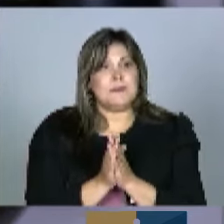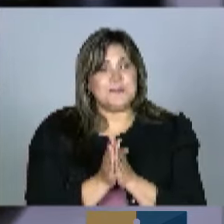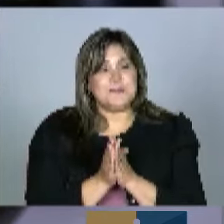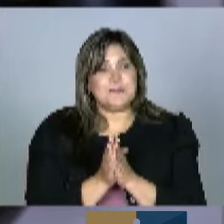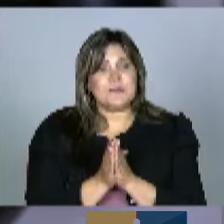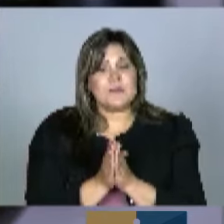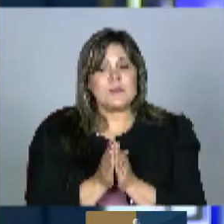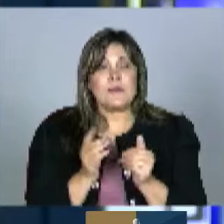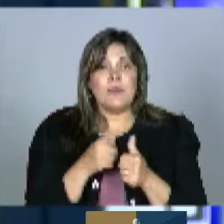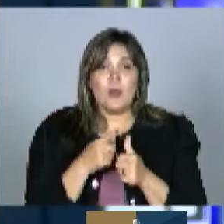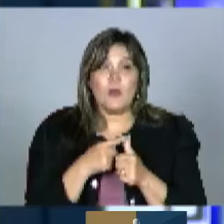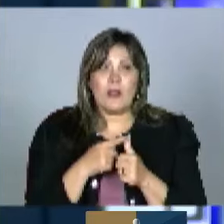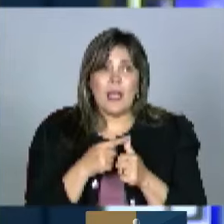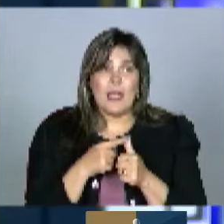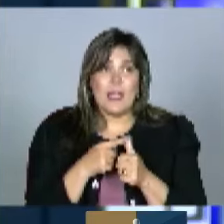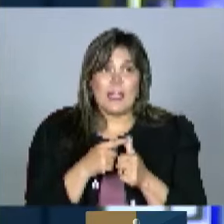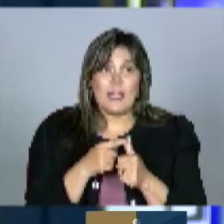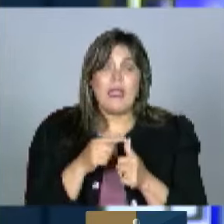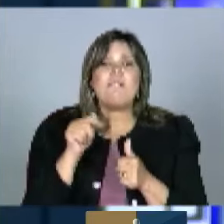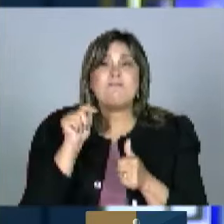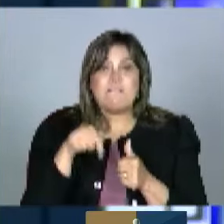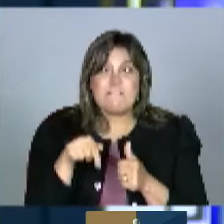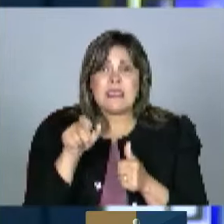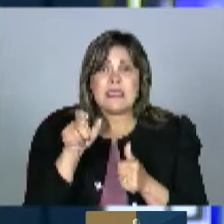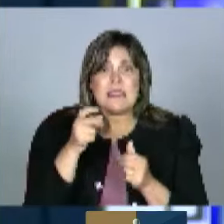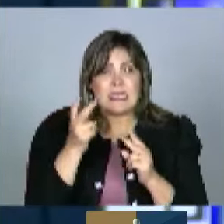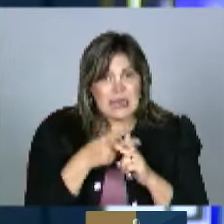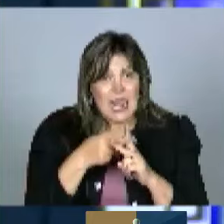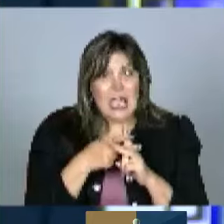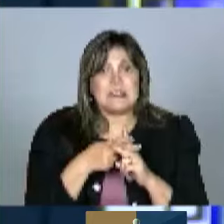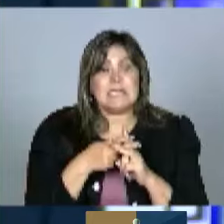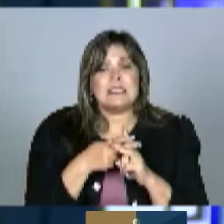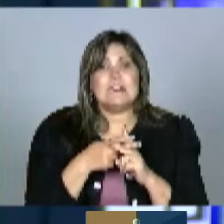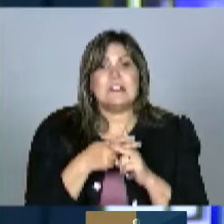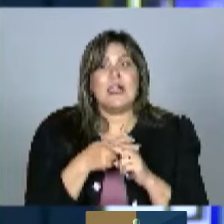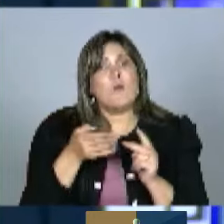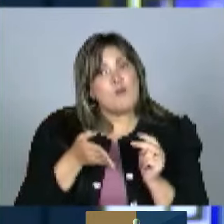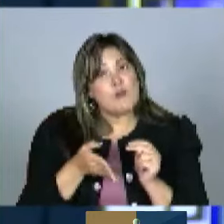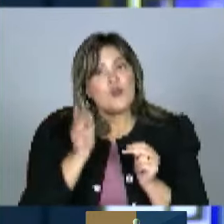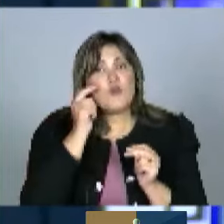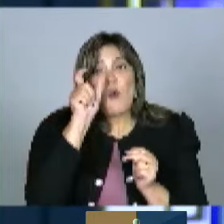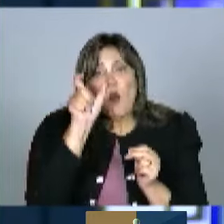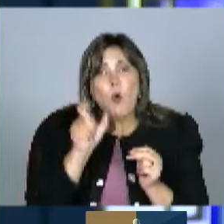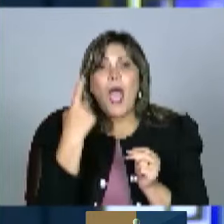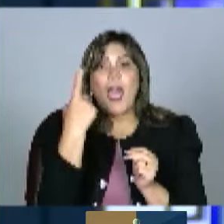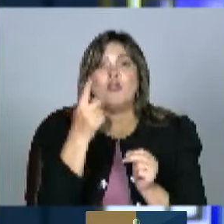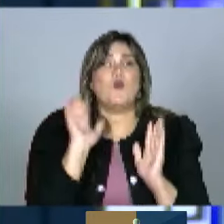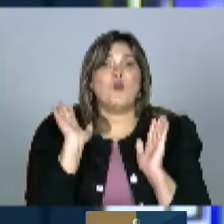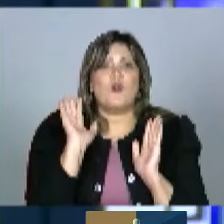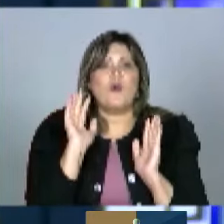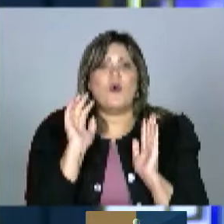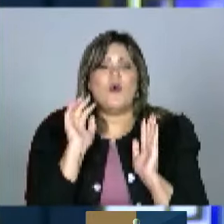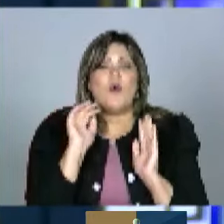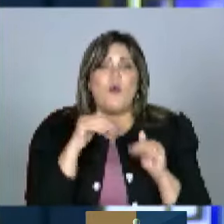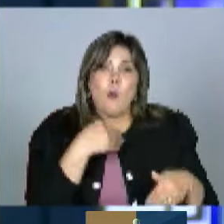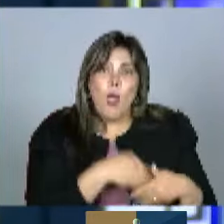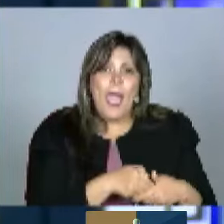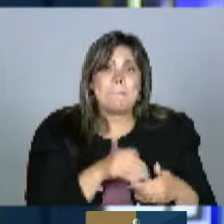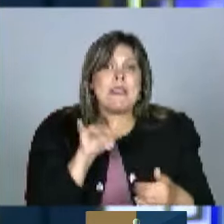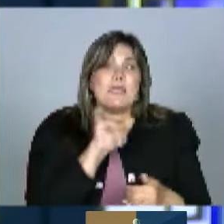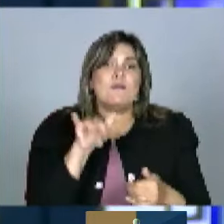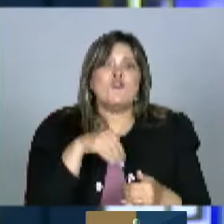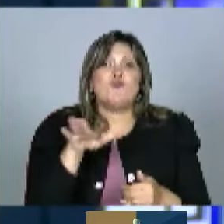ف اولا في ناس بتستغني عن الراي القانوني او العمل القضائي للمحامين